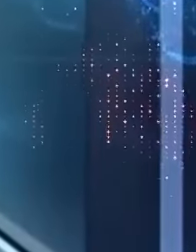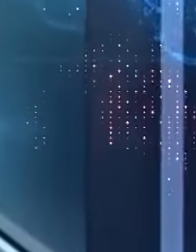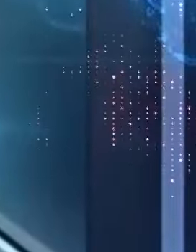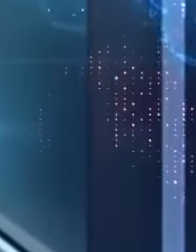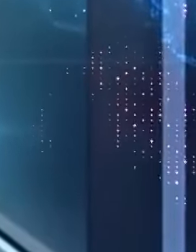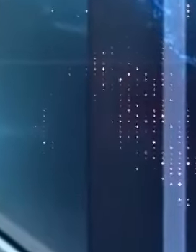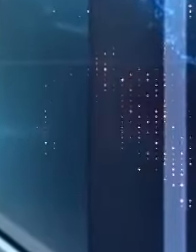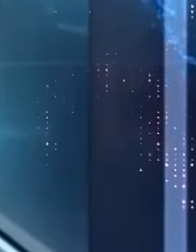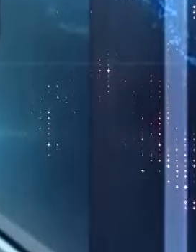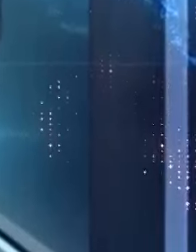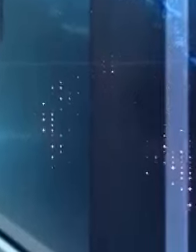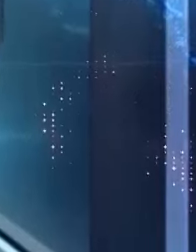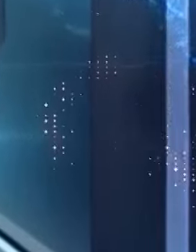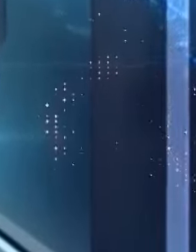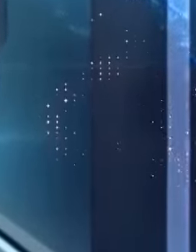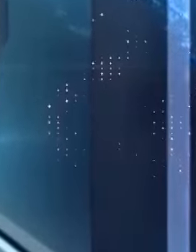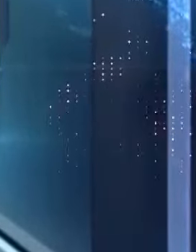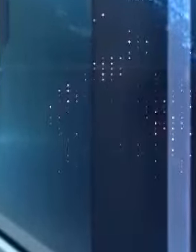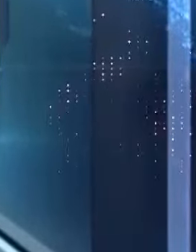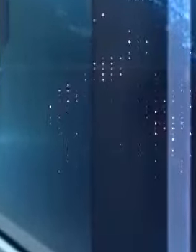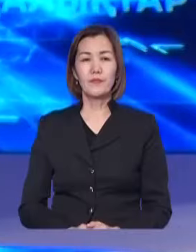Қонаев.